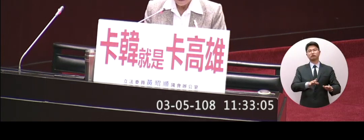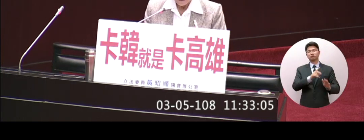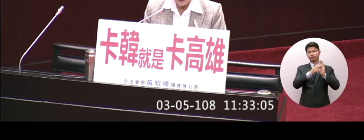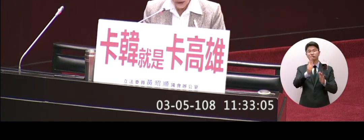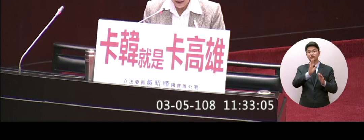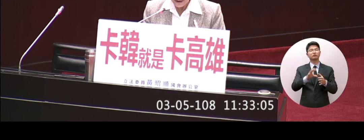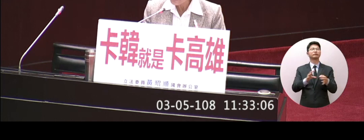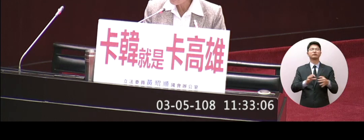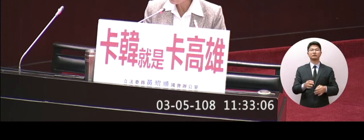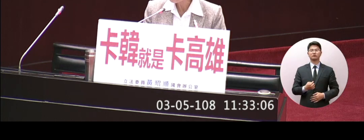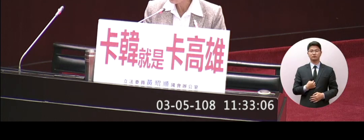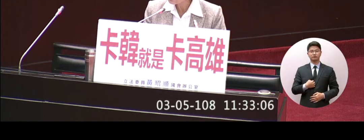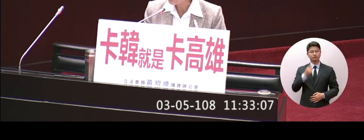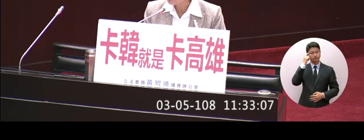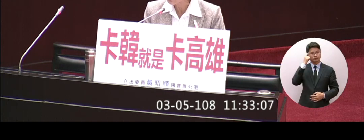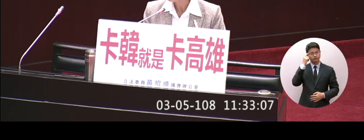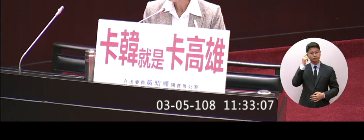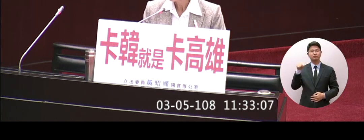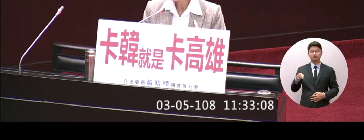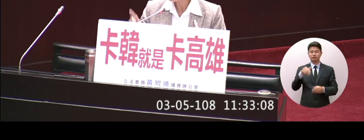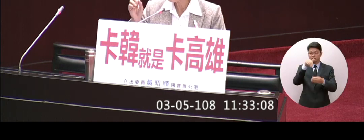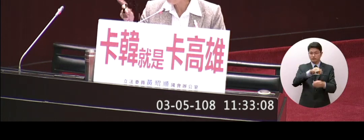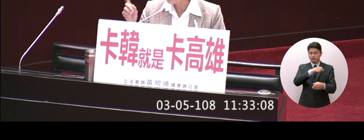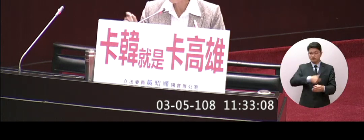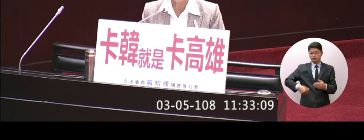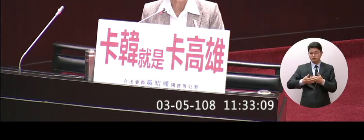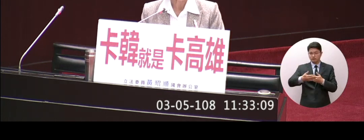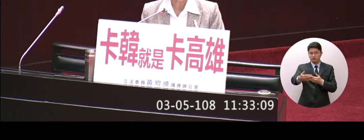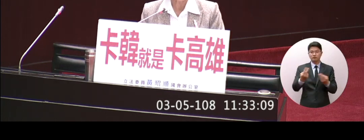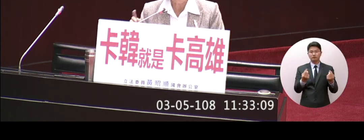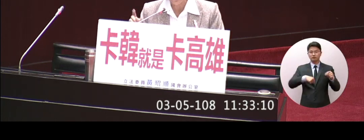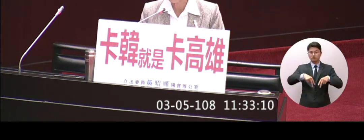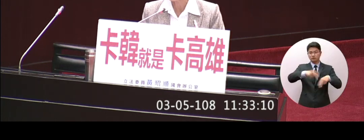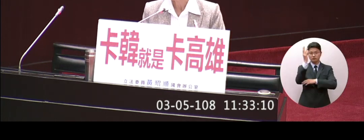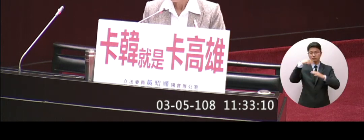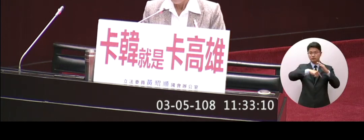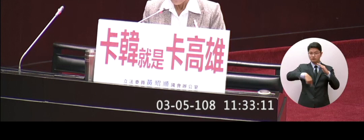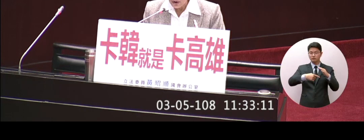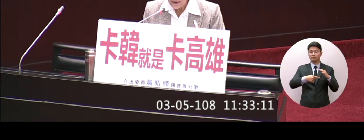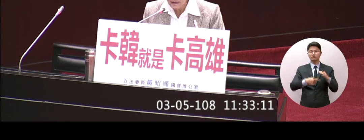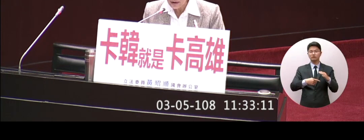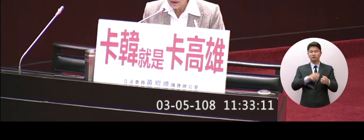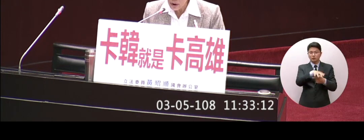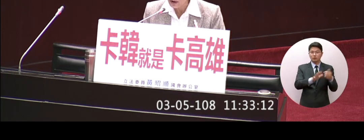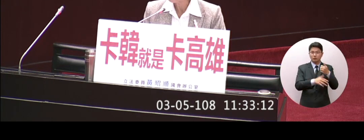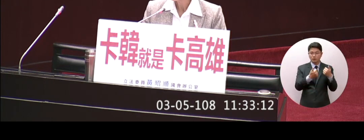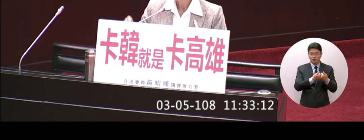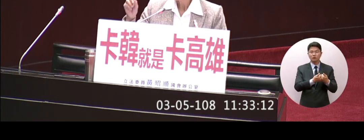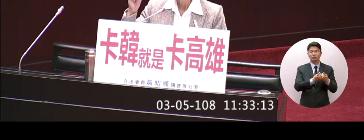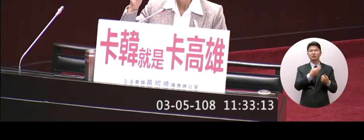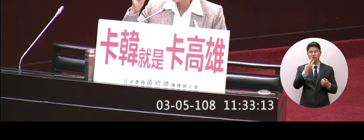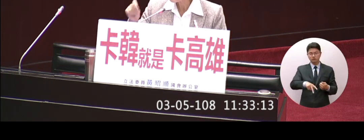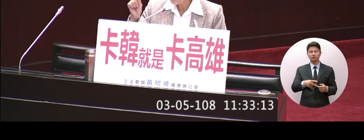是我想在这一次过程里头，包括行政院的农委会，甚至于从